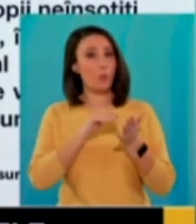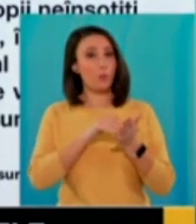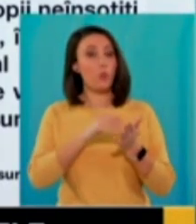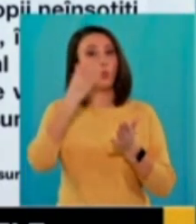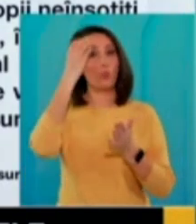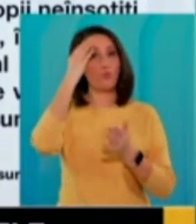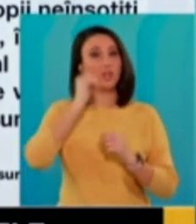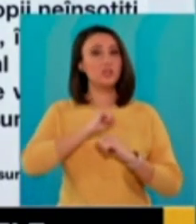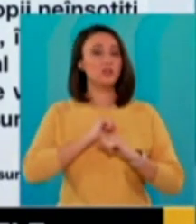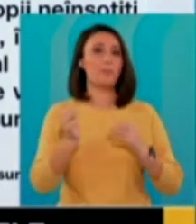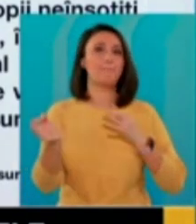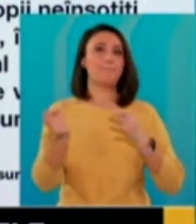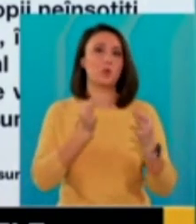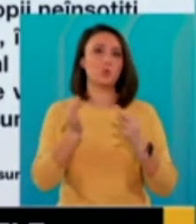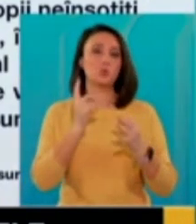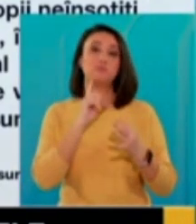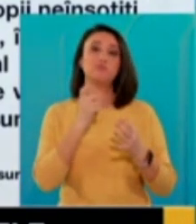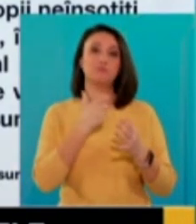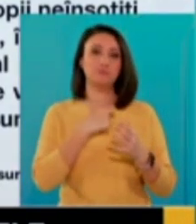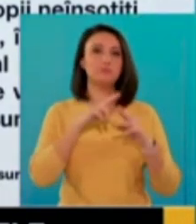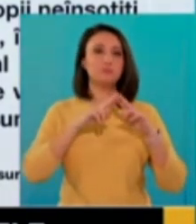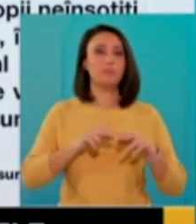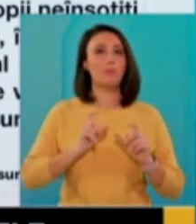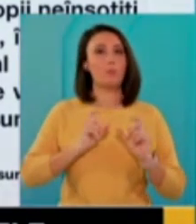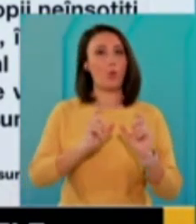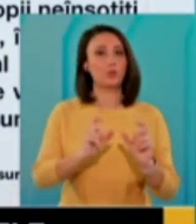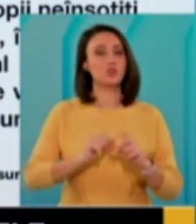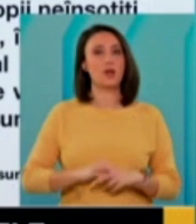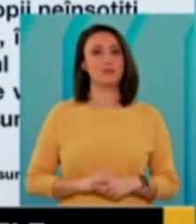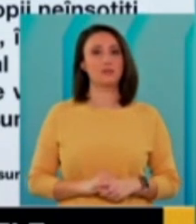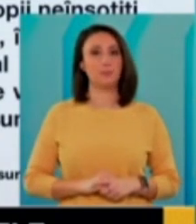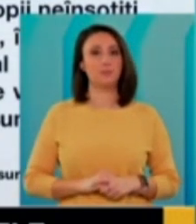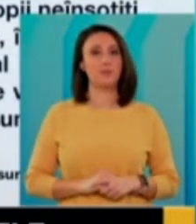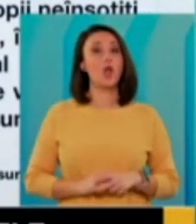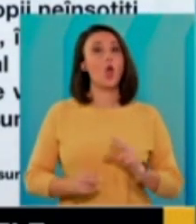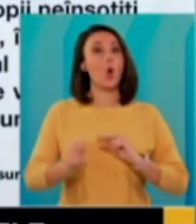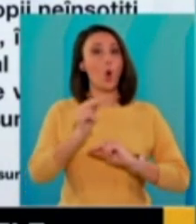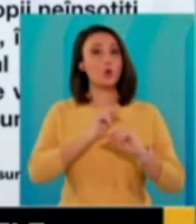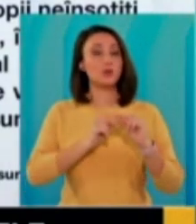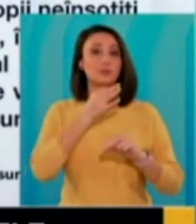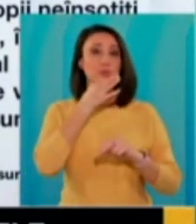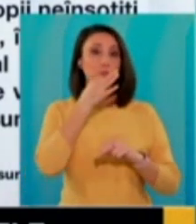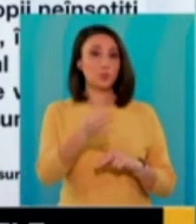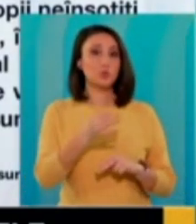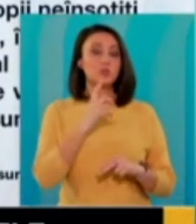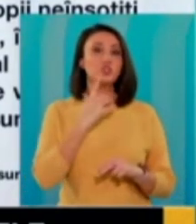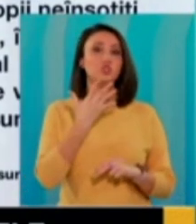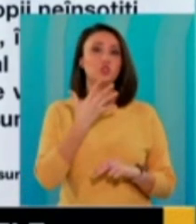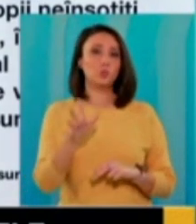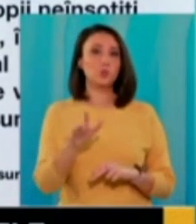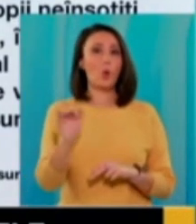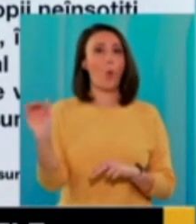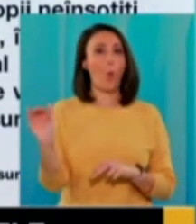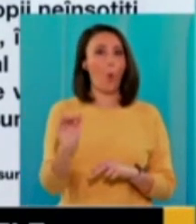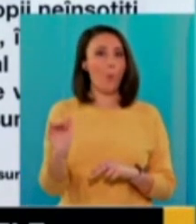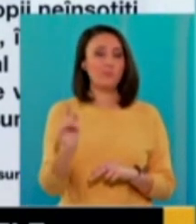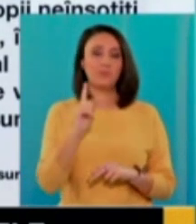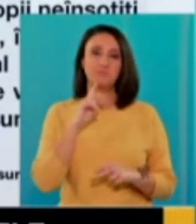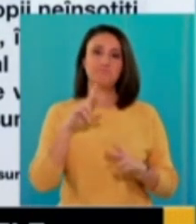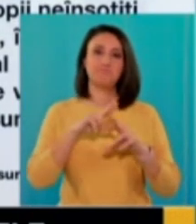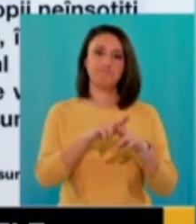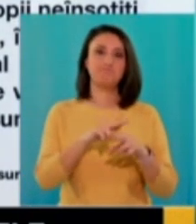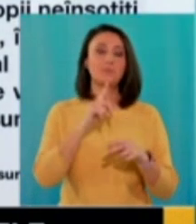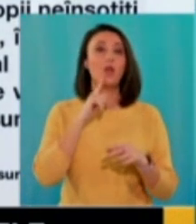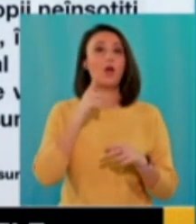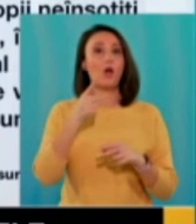să intensifice măsurile pentru a-i menține în siguranță, a adăugat oficialul. Organizația precizează că peste 500 de copii neînsoțiți au